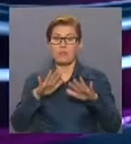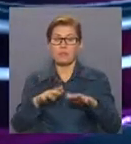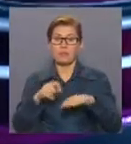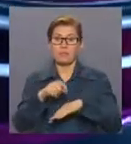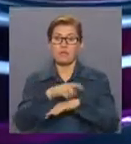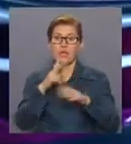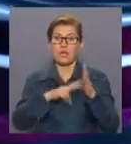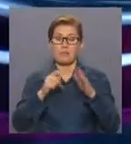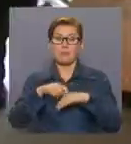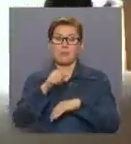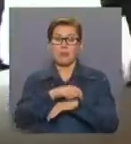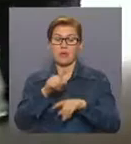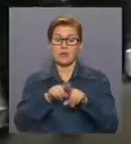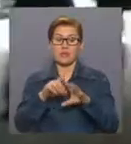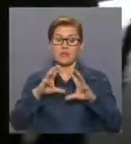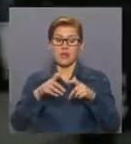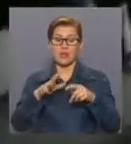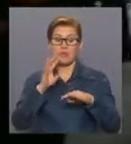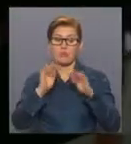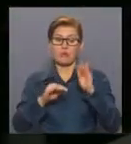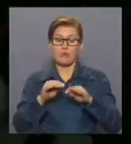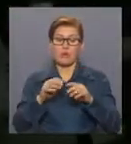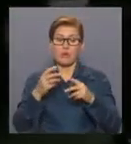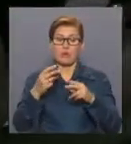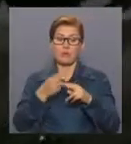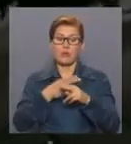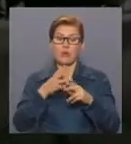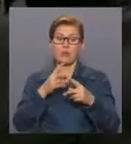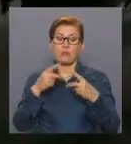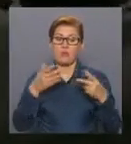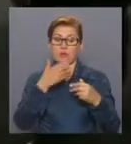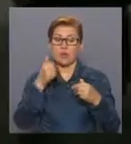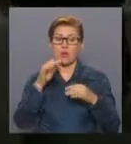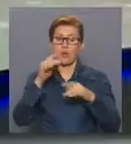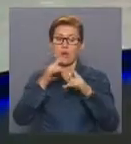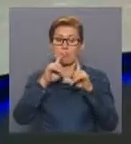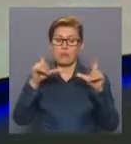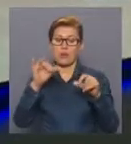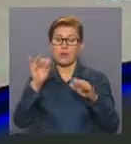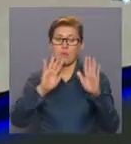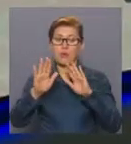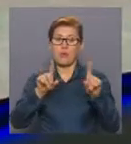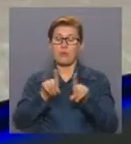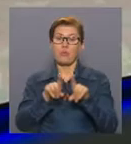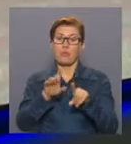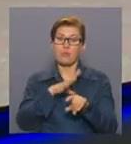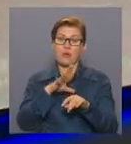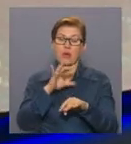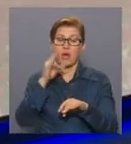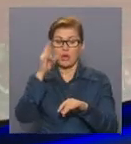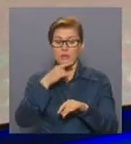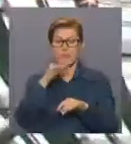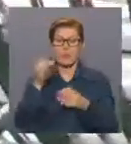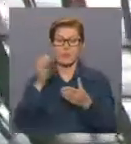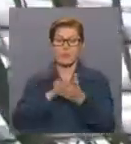диаметрі 80 метр шар үстіне салынған теңдессіз ғимарат. Павильонда болашақ энергиясы музей орналасады. Онда Қазақстанмен